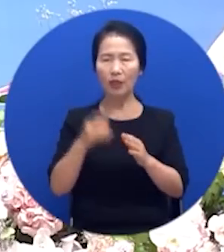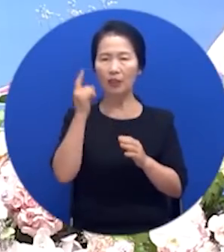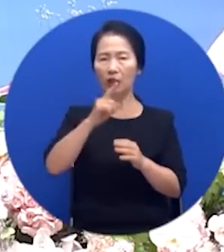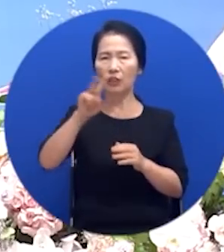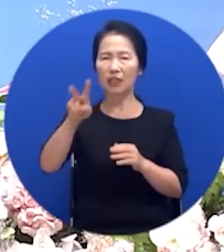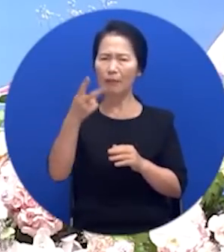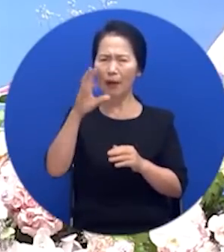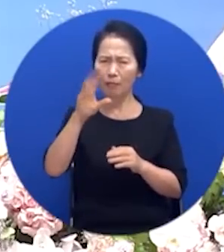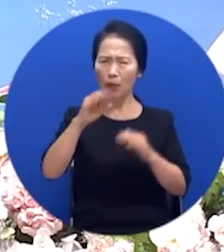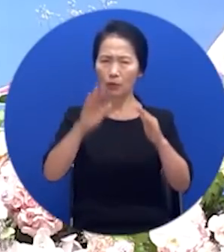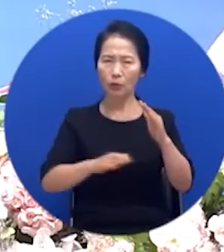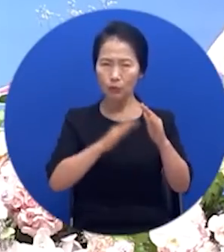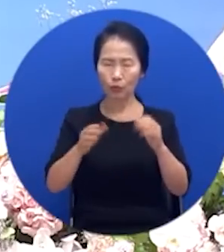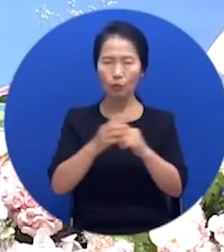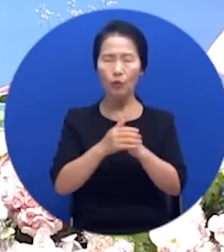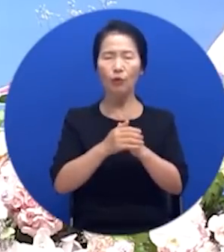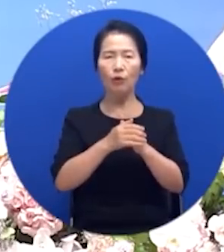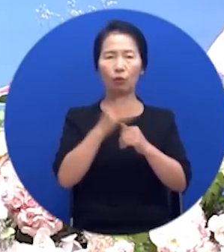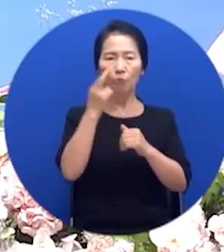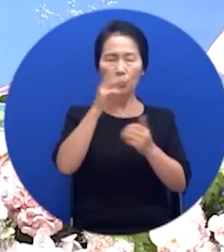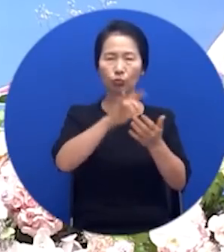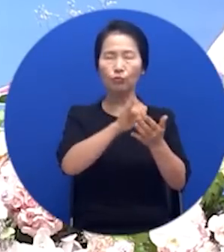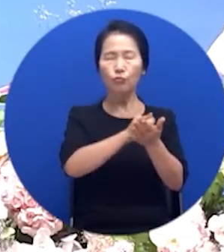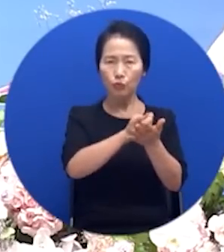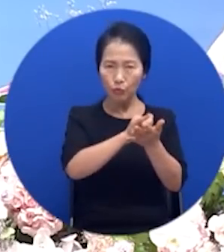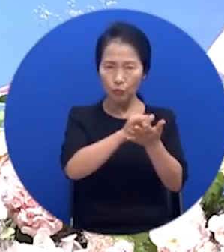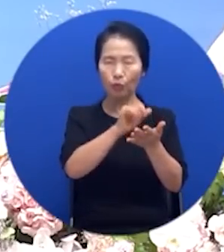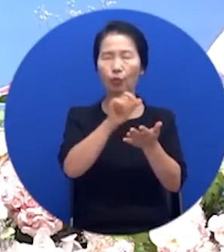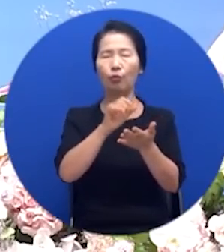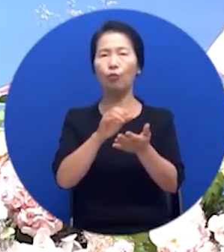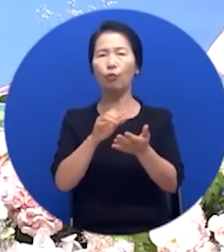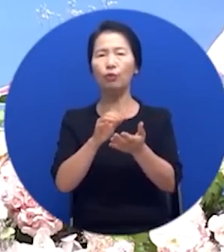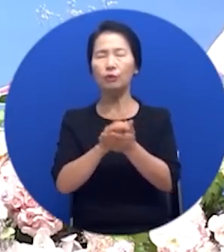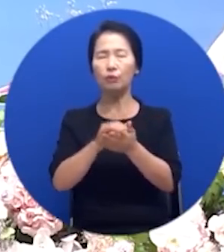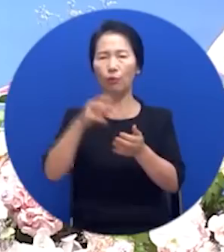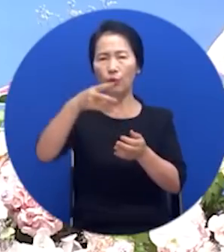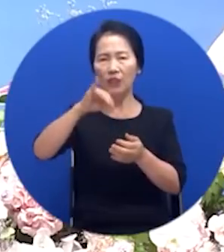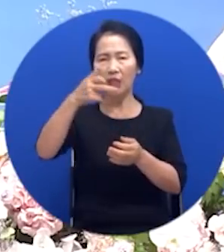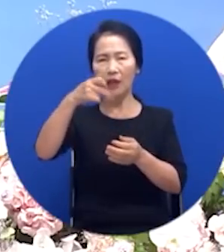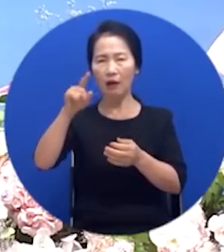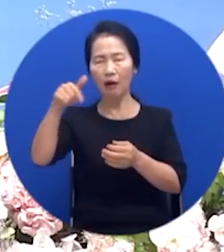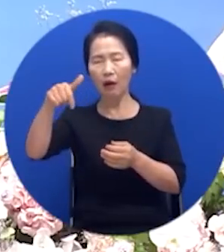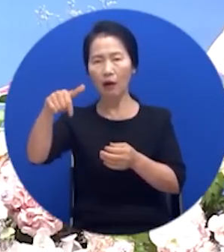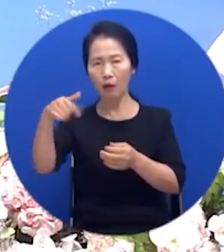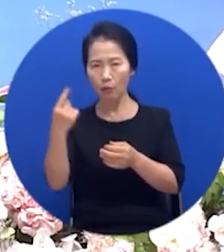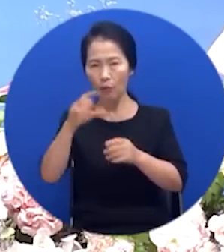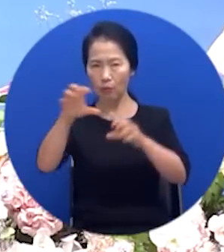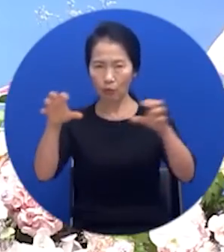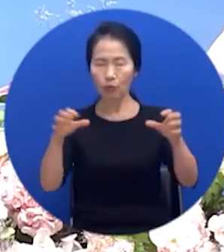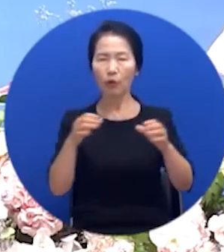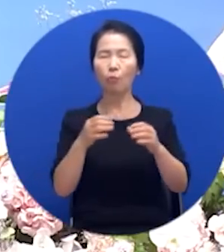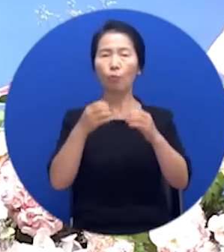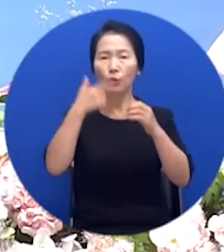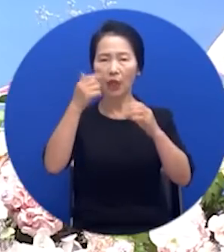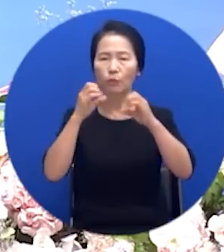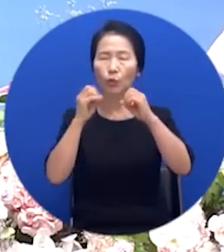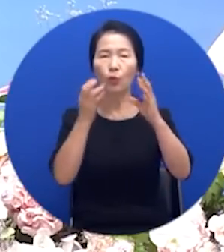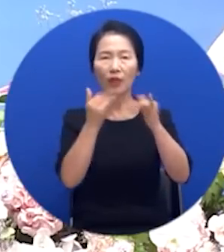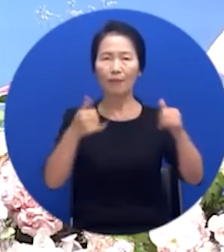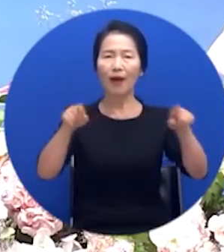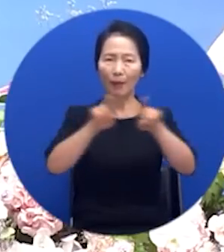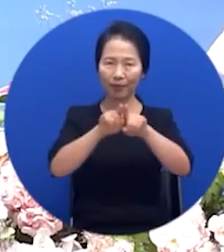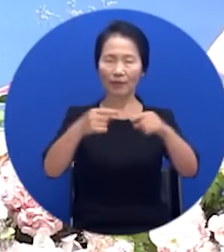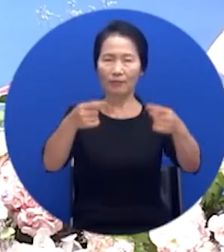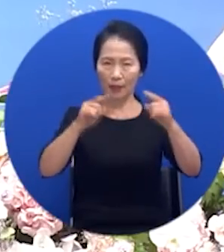성도와 뉴욕, 워싱턴, 시카고, 독일 등 세계 주요 국가의 목사님, 선교사님들이 함께하고 계시고